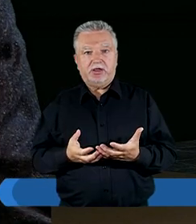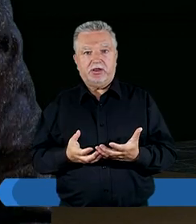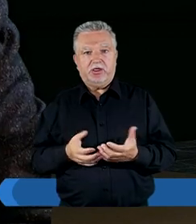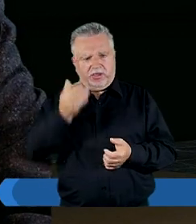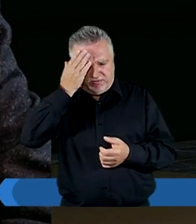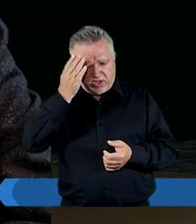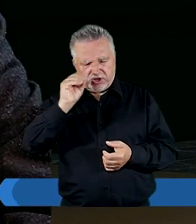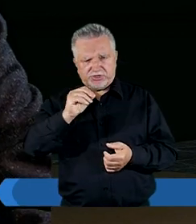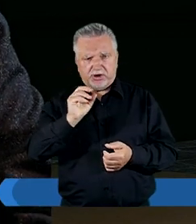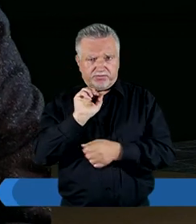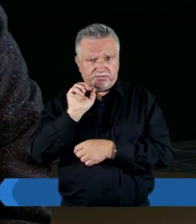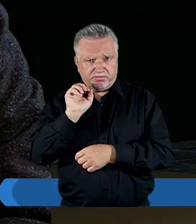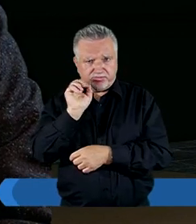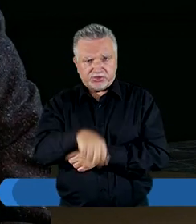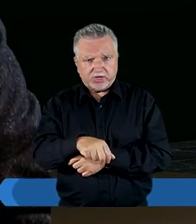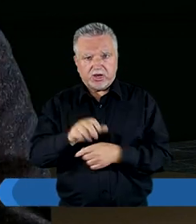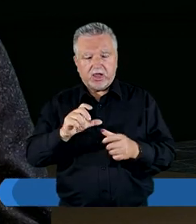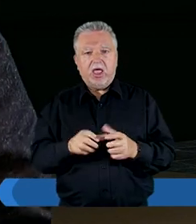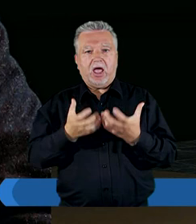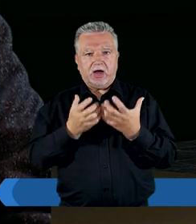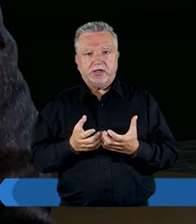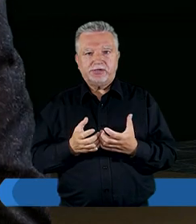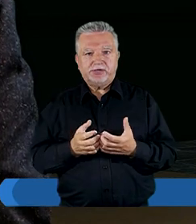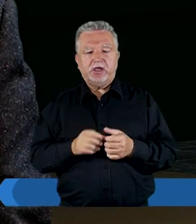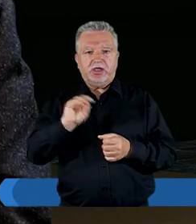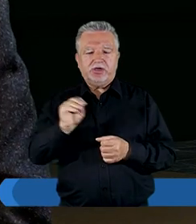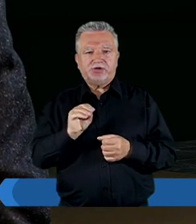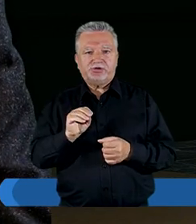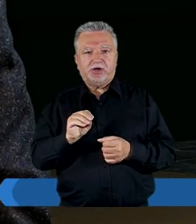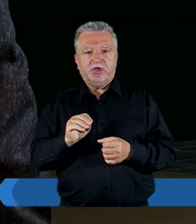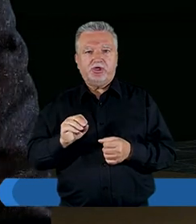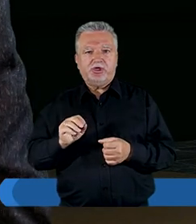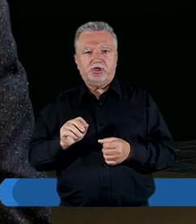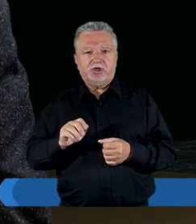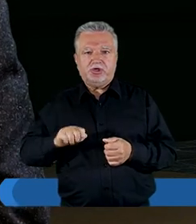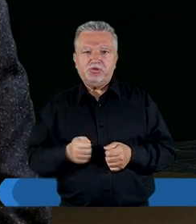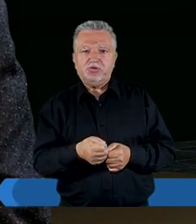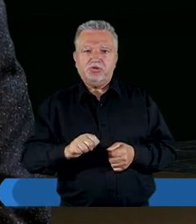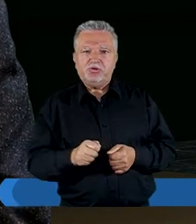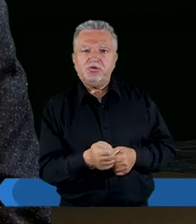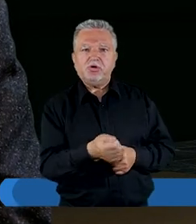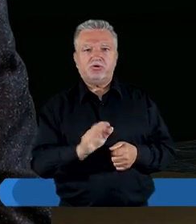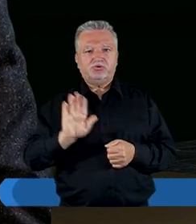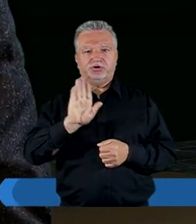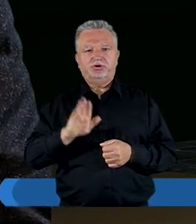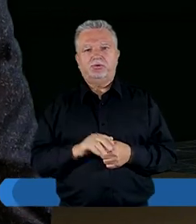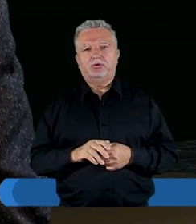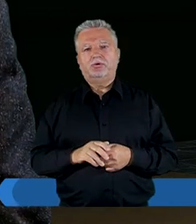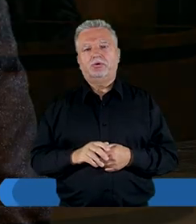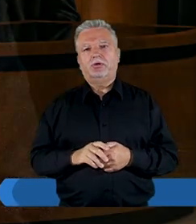nie zwycięży, to chce tylko jeszcze dokuczyć Panu Bogu i pokazać mu, że mu zrobi jeszcze trochę na